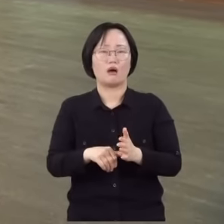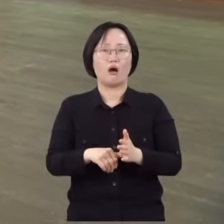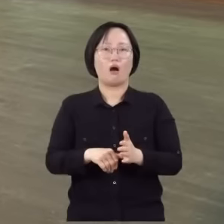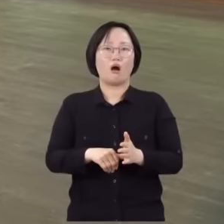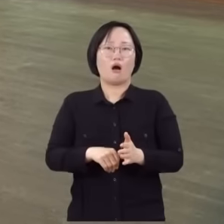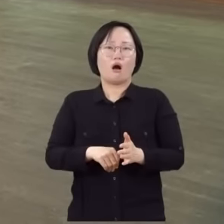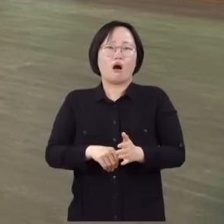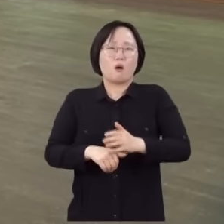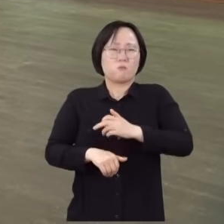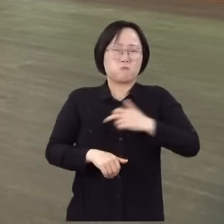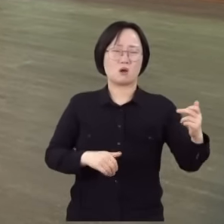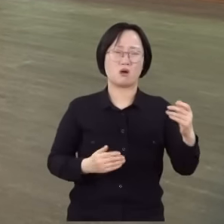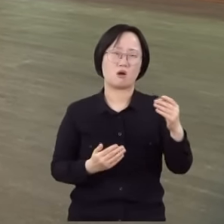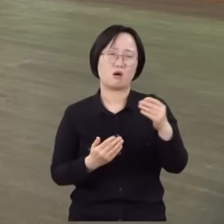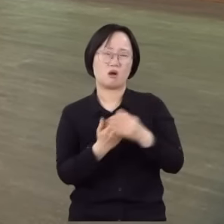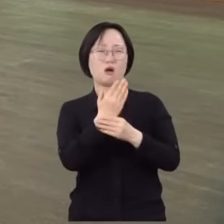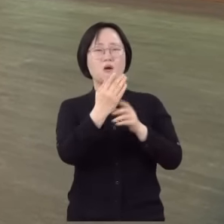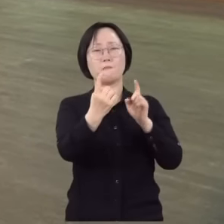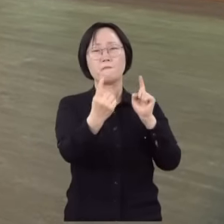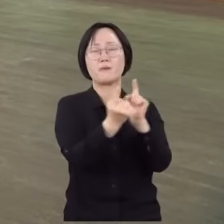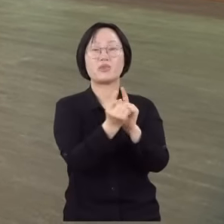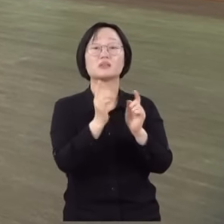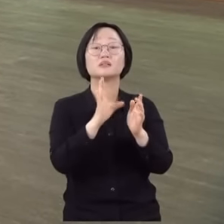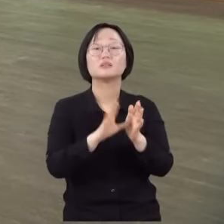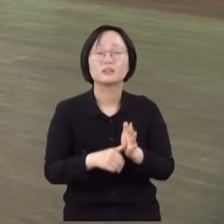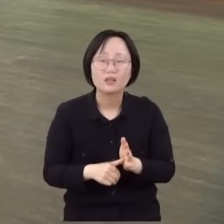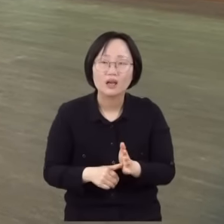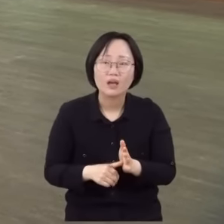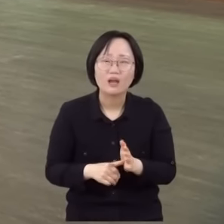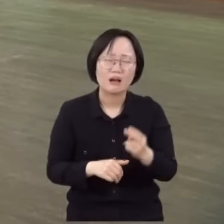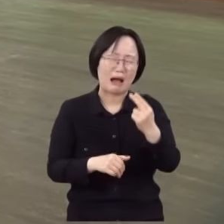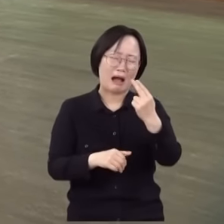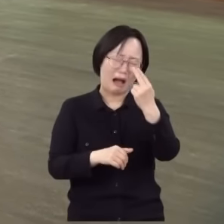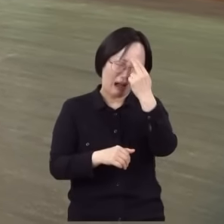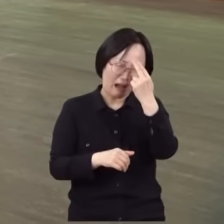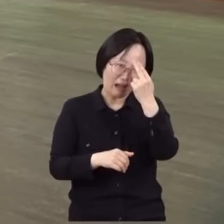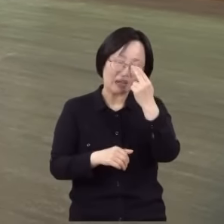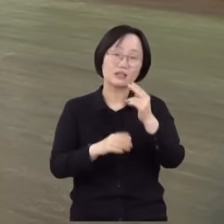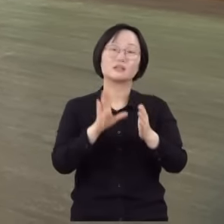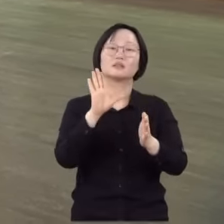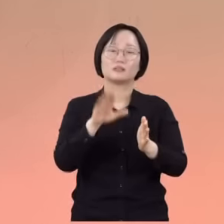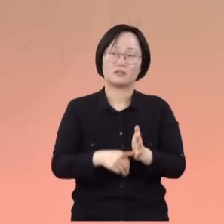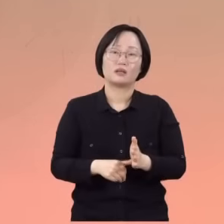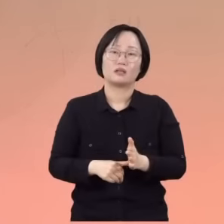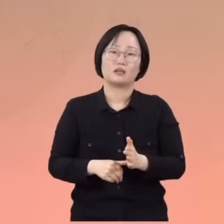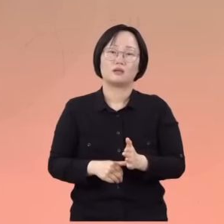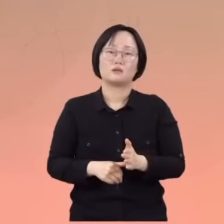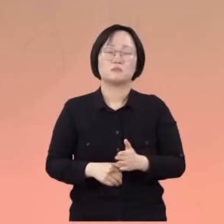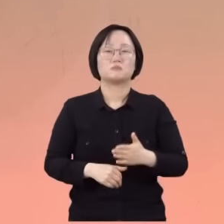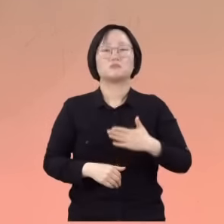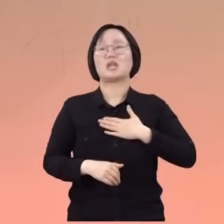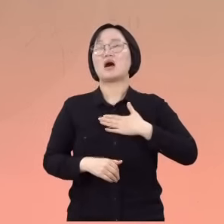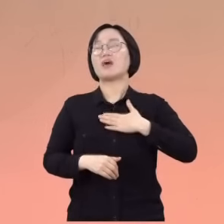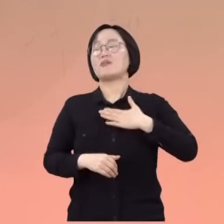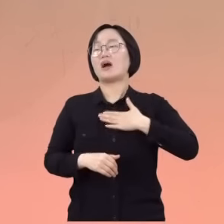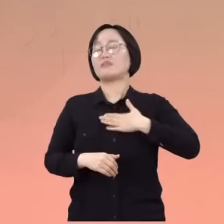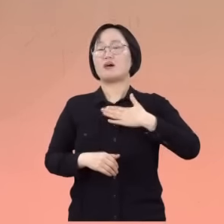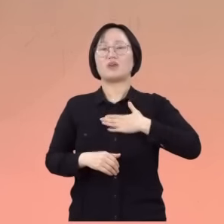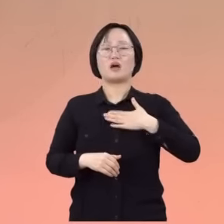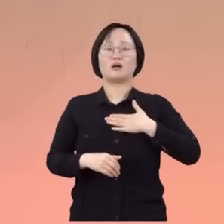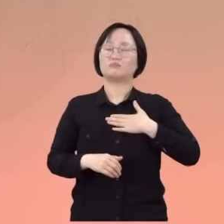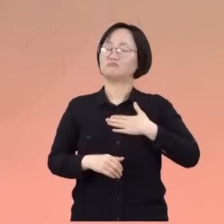때 그때가 나다라 것도 딱 내려놓고 좋다 싫다라는 것도